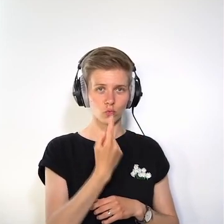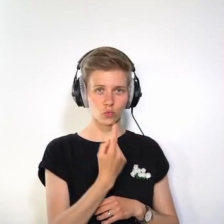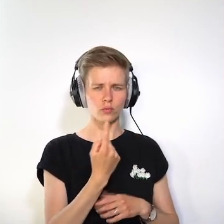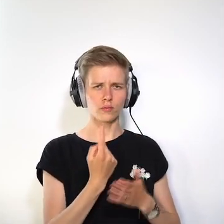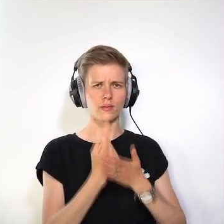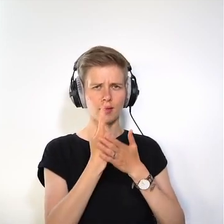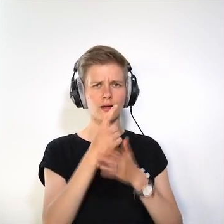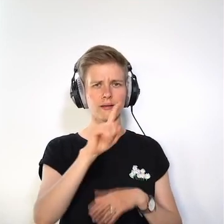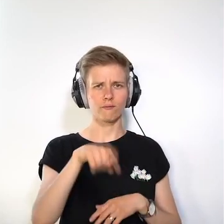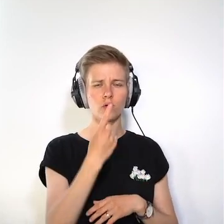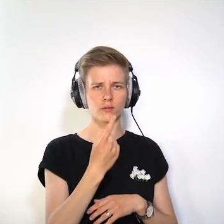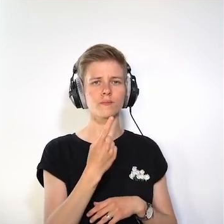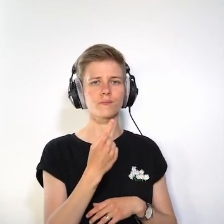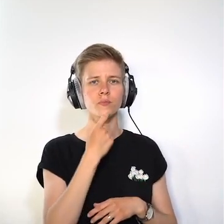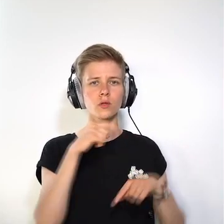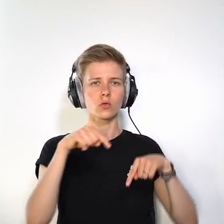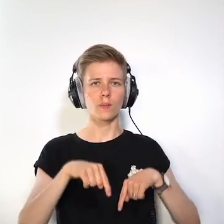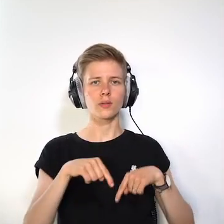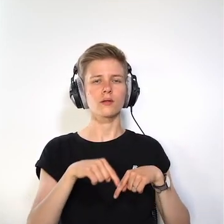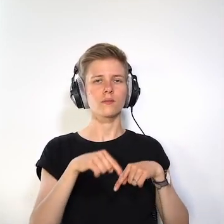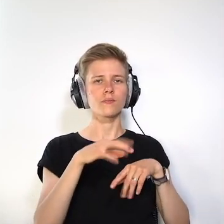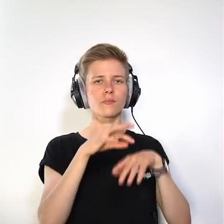merkittävä vuosi, että se Suomessa käytössä olevasta